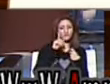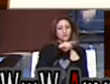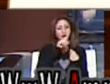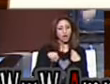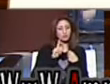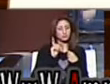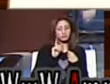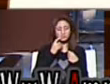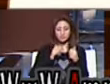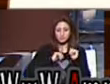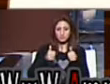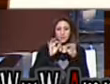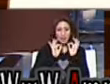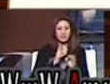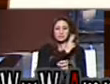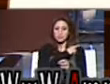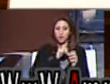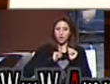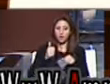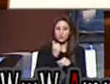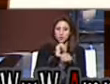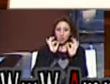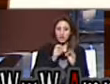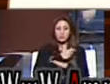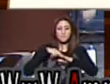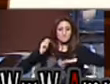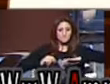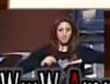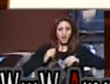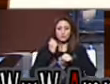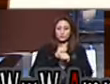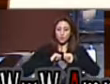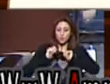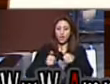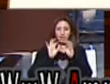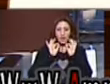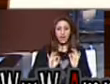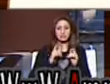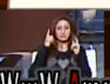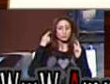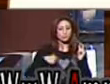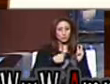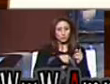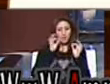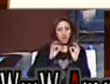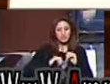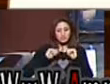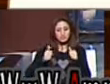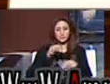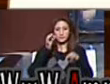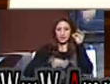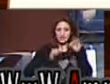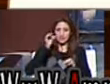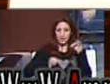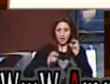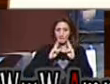شخصيا عن العمل فلا يجوز له ان يمنع زميله او يجبر زميله على الاضراب عن العمل. لكن طبعا احنا